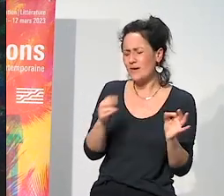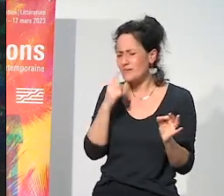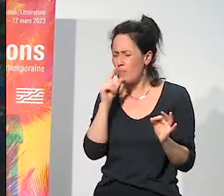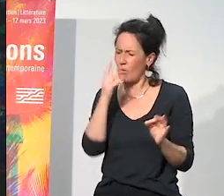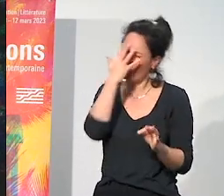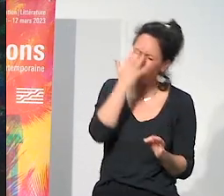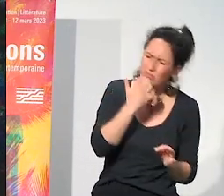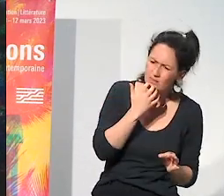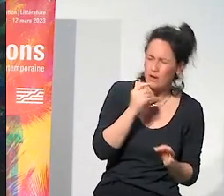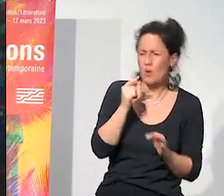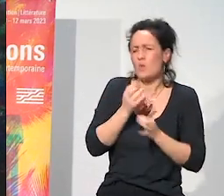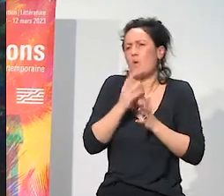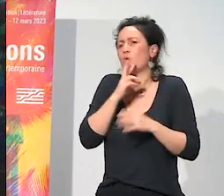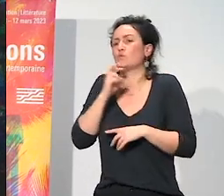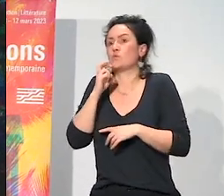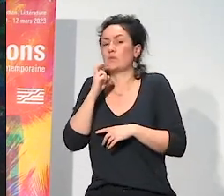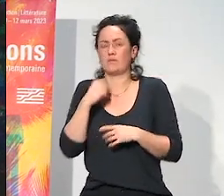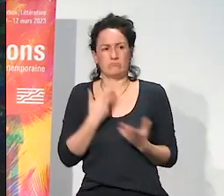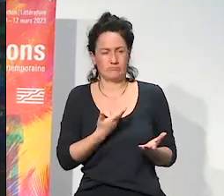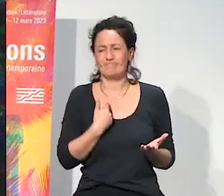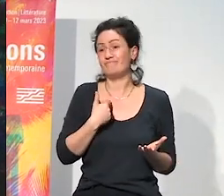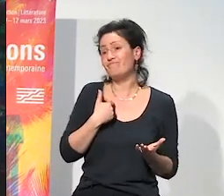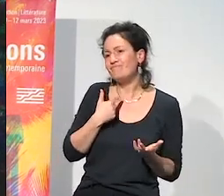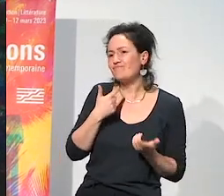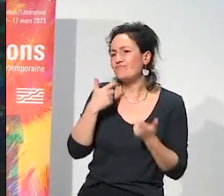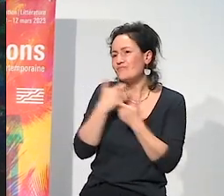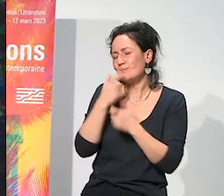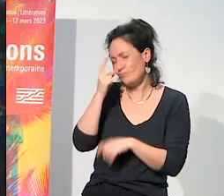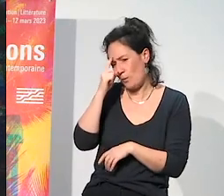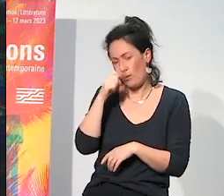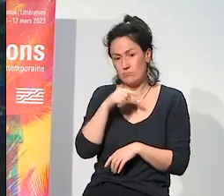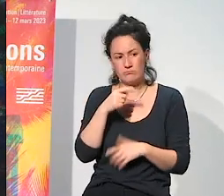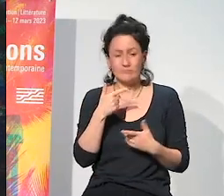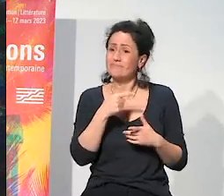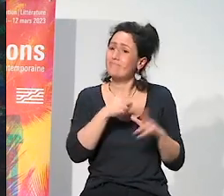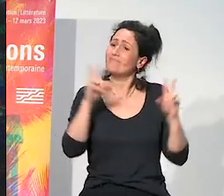je ris parce que ça me fait penser à une blague juive, en fait. C'est le journal d'Anne Frank est trop juif.